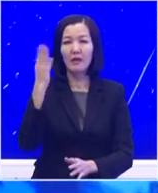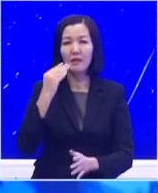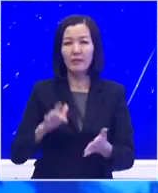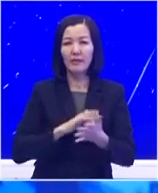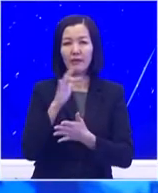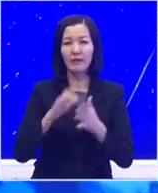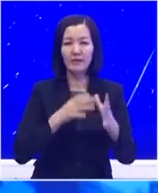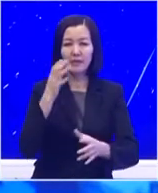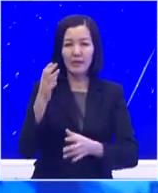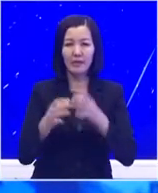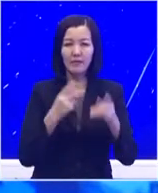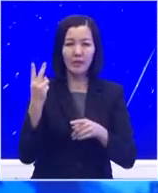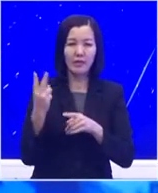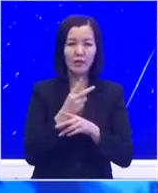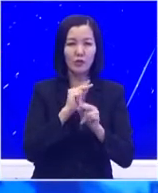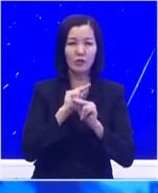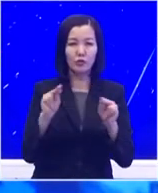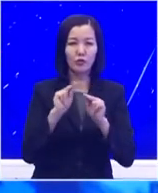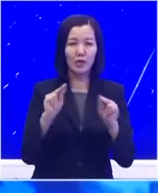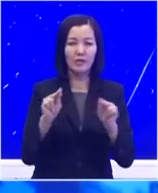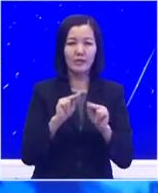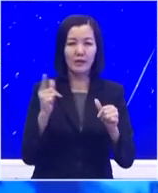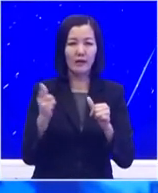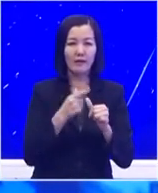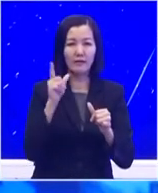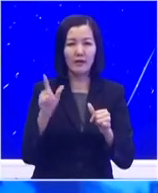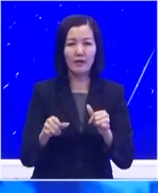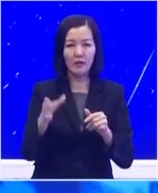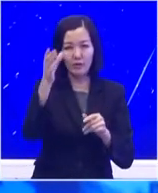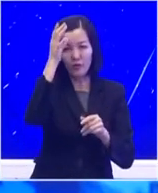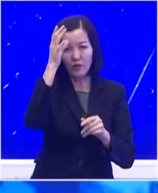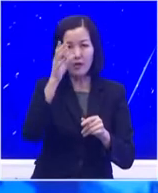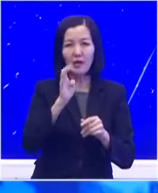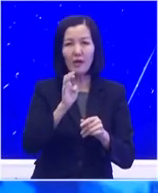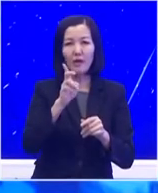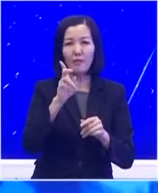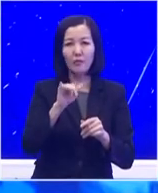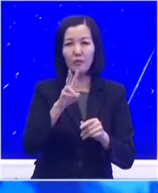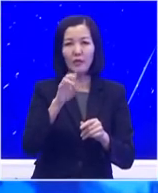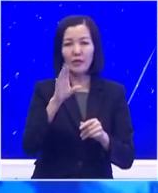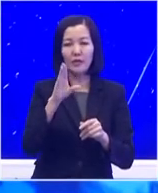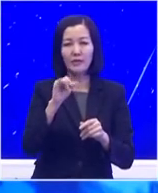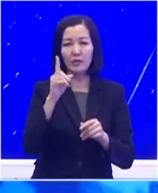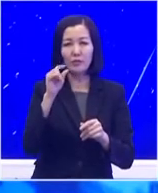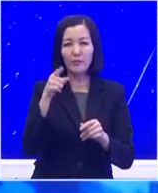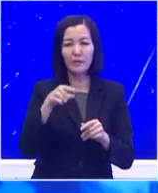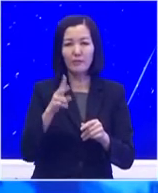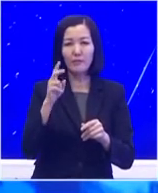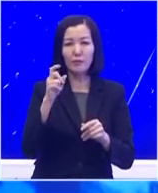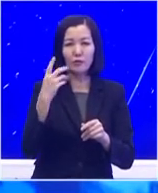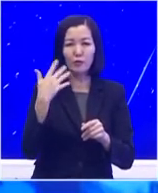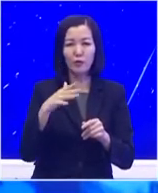Алматы қаласында әлемнің екінші ұстазы атанған шығыстың ғұлама ойшылы Әбу Насыр әл-Фарабидің 1150 жылдық